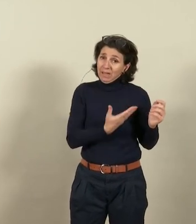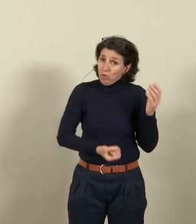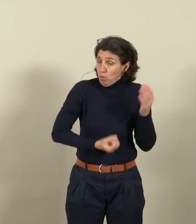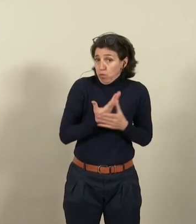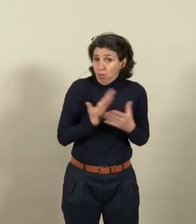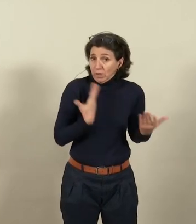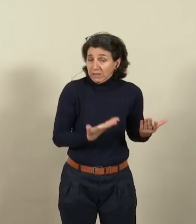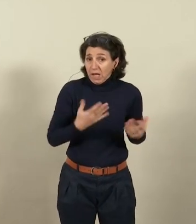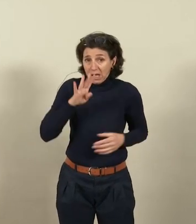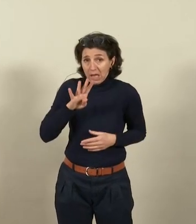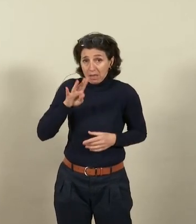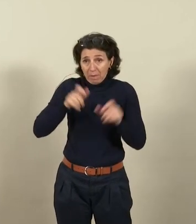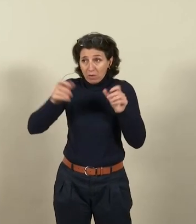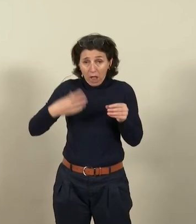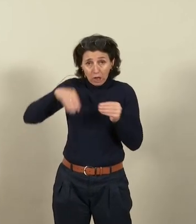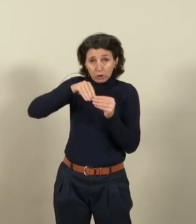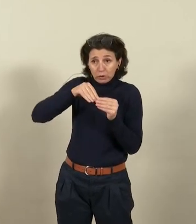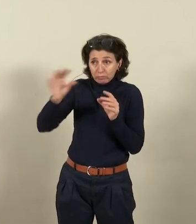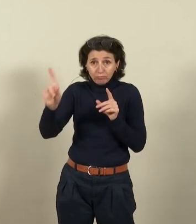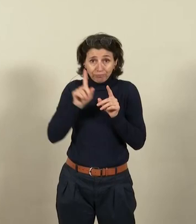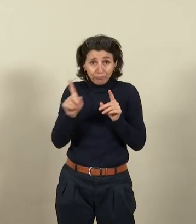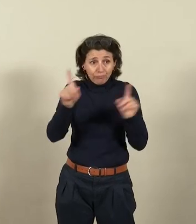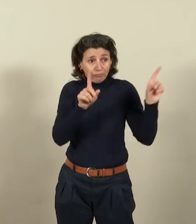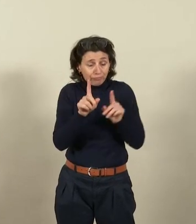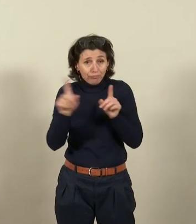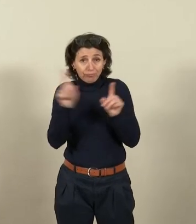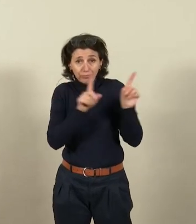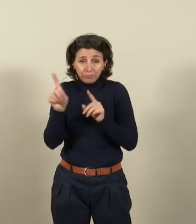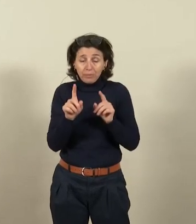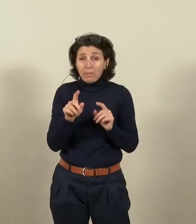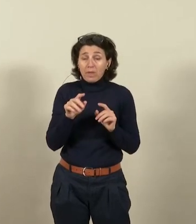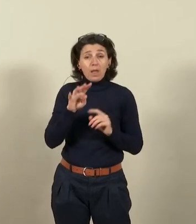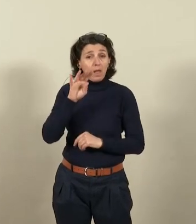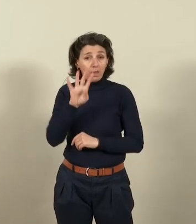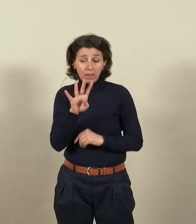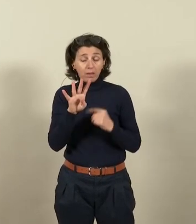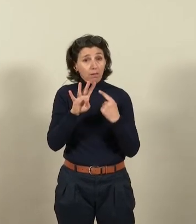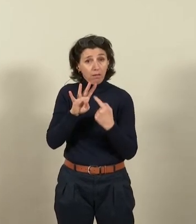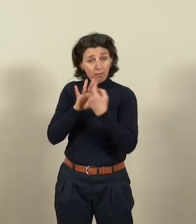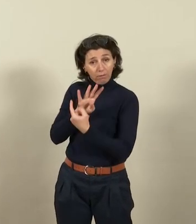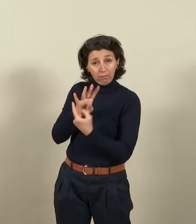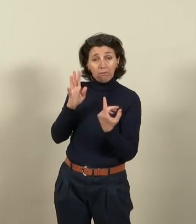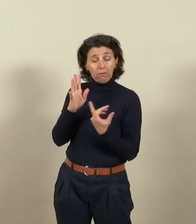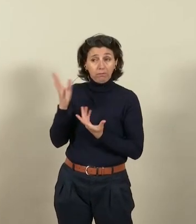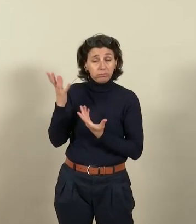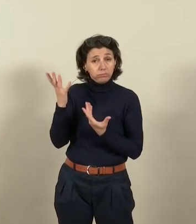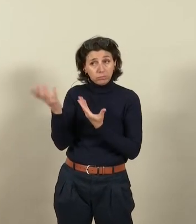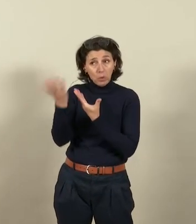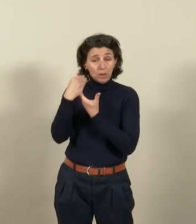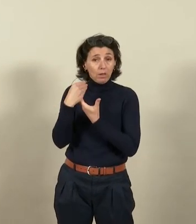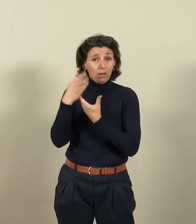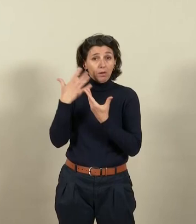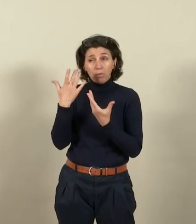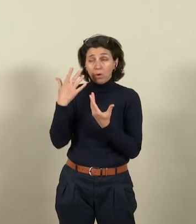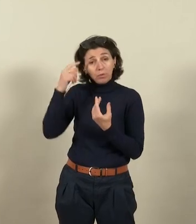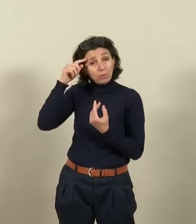personnes en plus qui pourront venir et contribuer à à à proposer un avis pour le